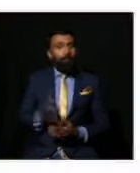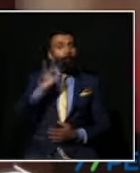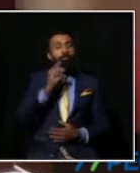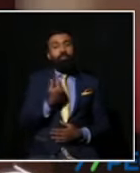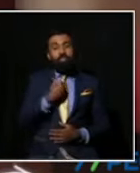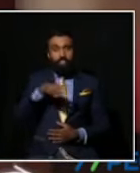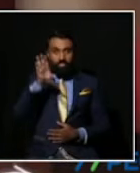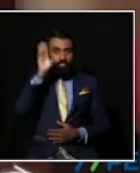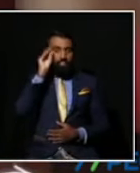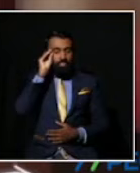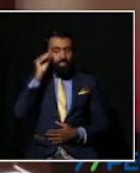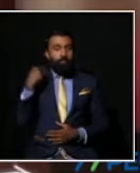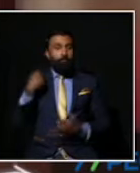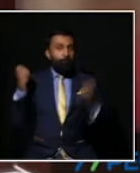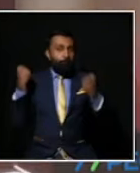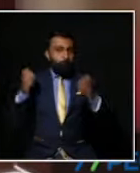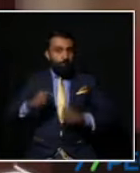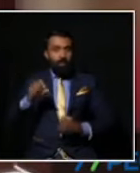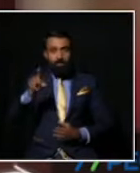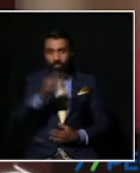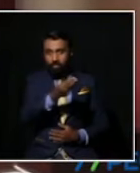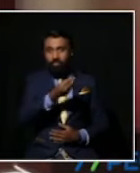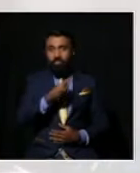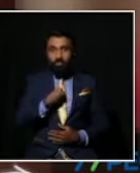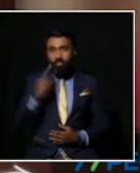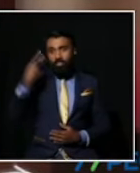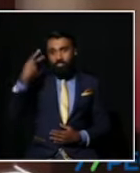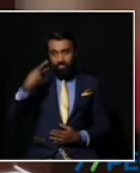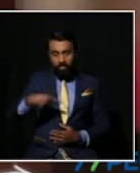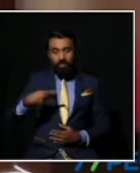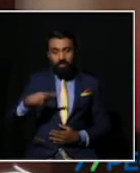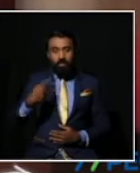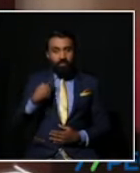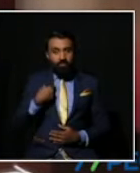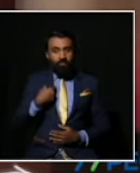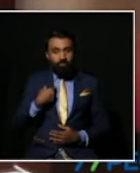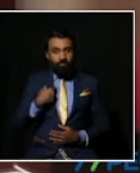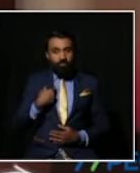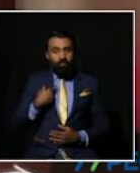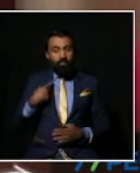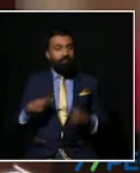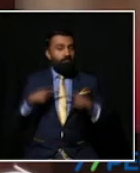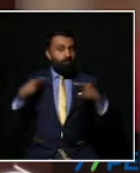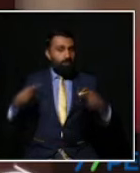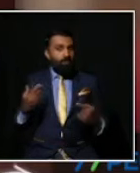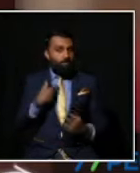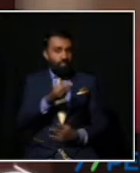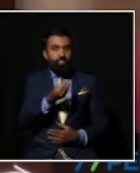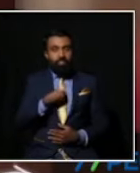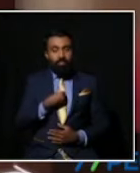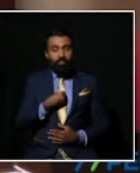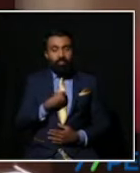නම් මේකේ සභාපතිත්වයේ නම් කිරීම අපිට වාර දෙන්න. දෙවෙනි කාරණාව 911 අපිට කියන්නේ විපක්ෂයට අපිට බාර දෙන්න. සමග